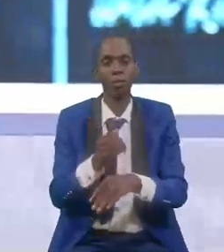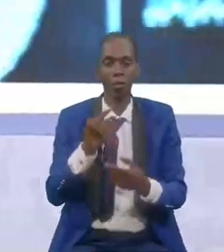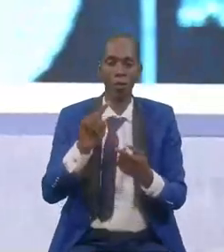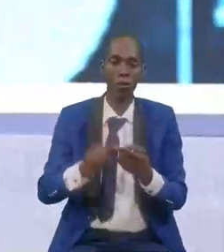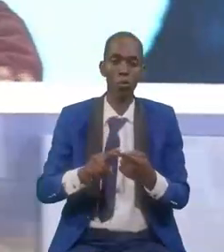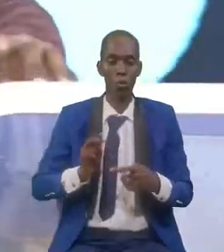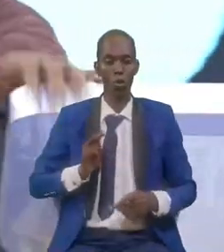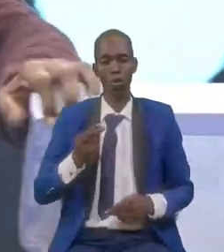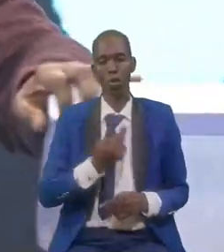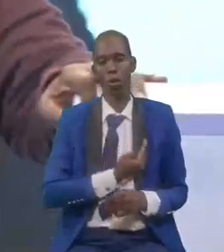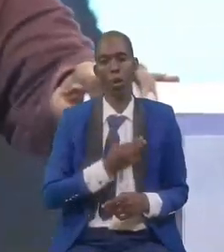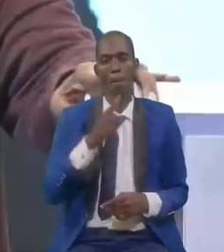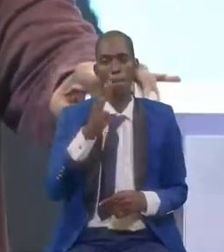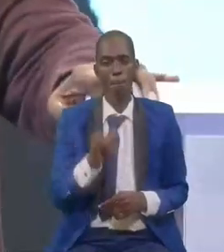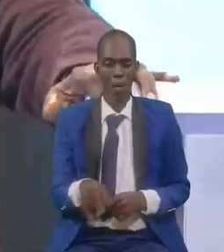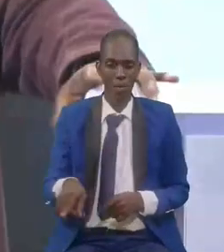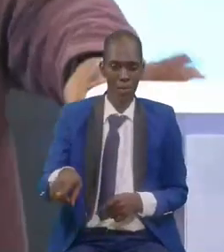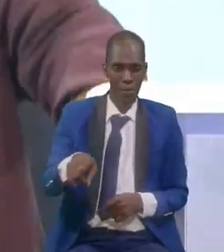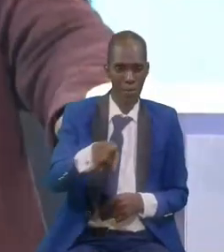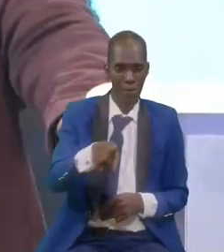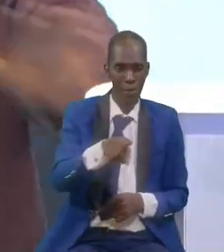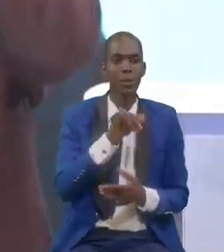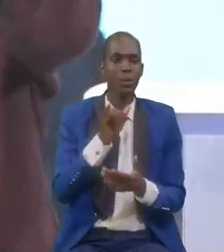l'ont entendu.